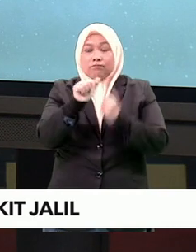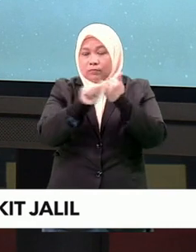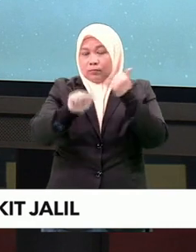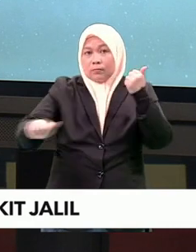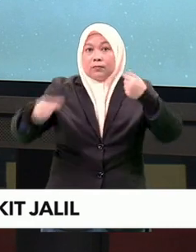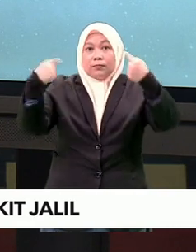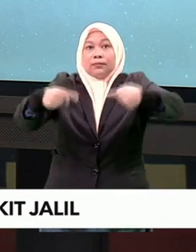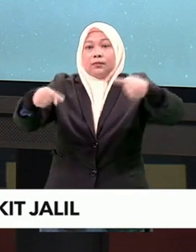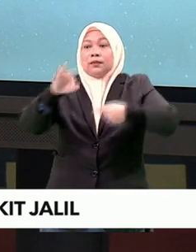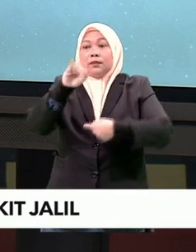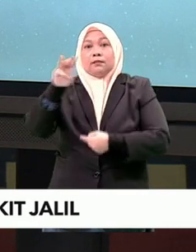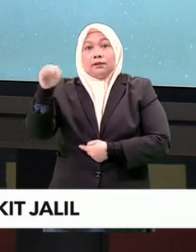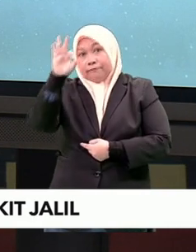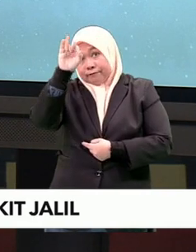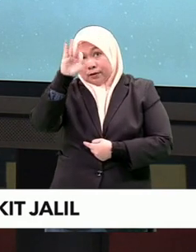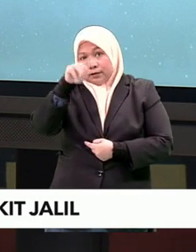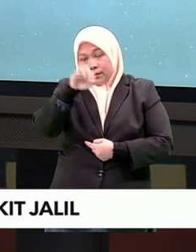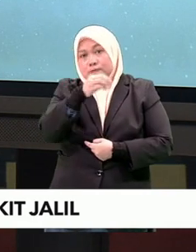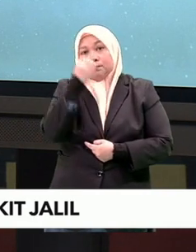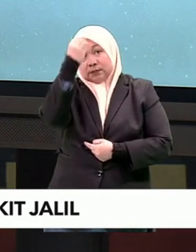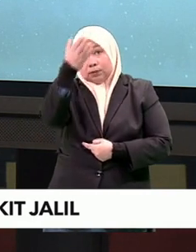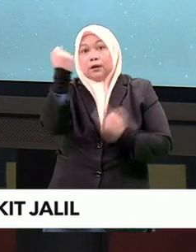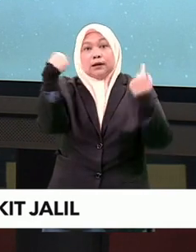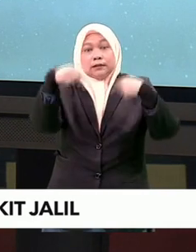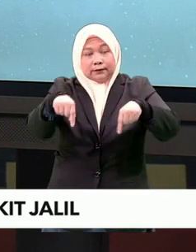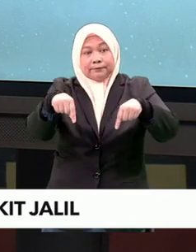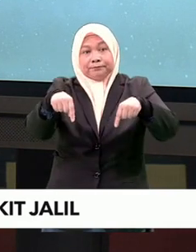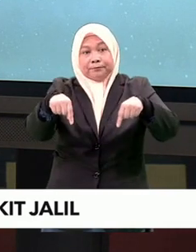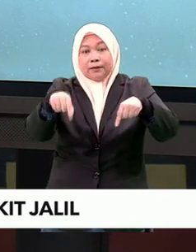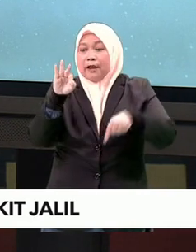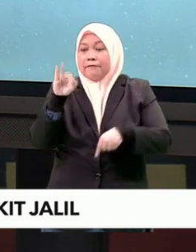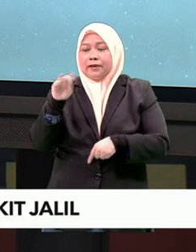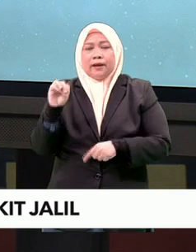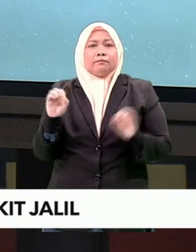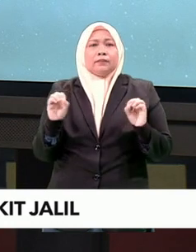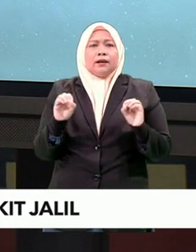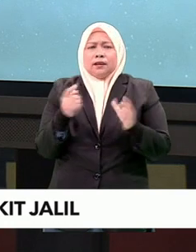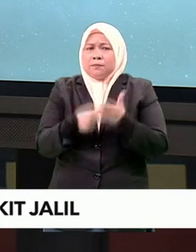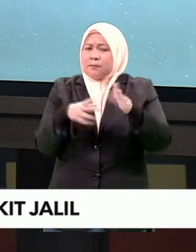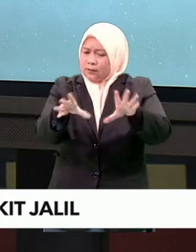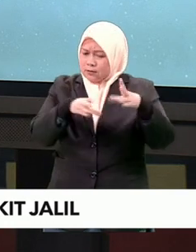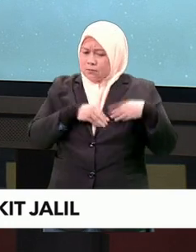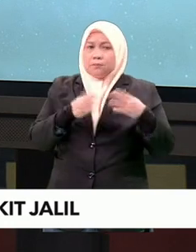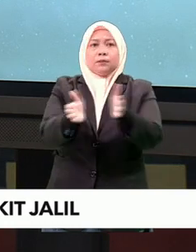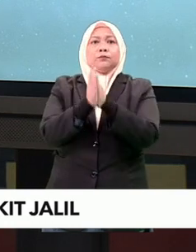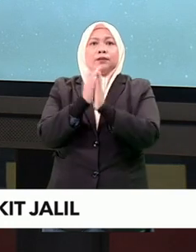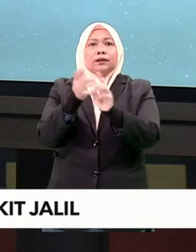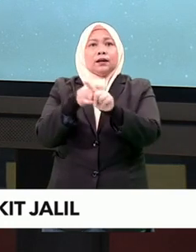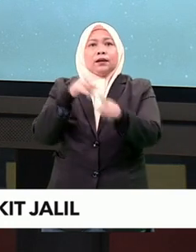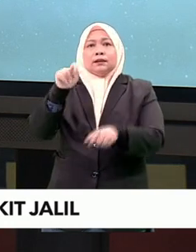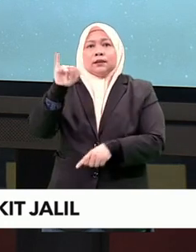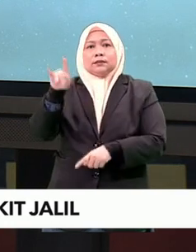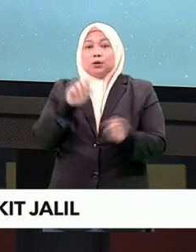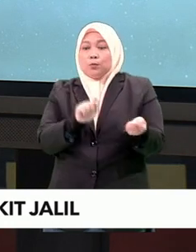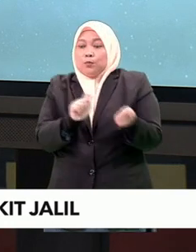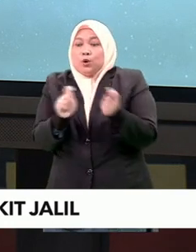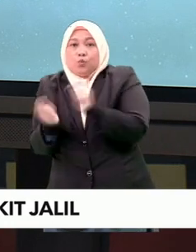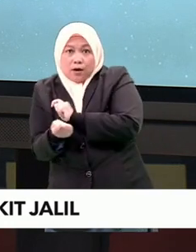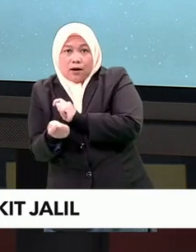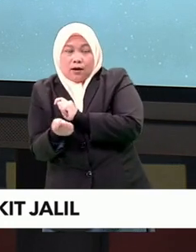pertandingan fam Firdaus Mohamad dalam satu kenyataan hari ini berkata fam tidak menerima permohonan daripada Tajikistan untuk menukar